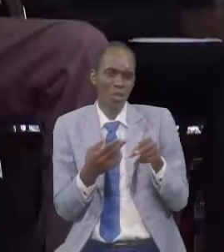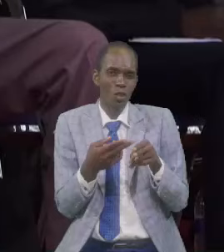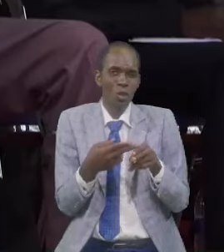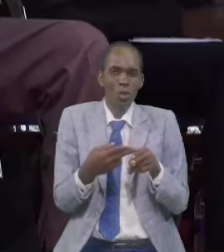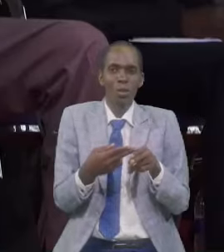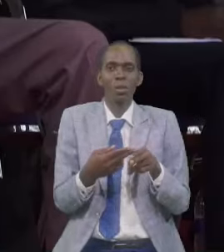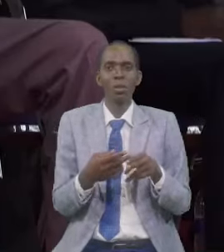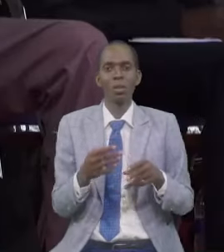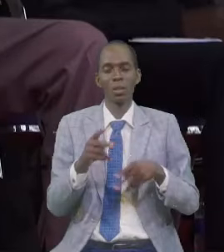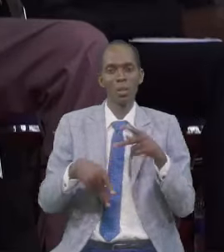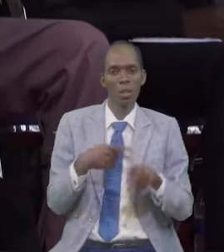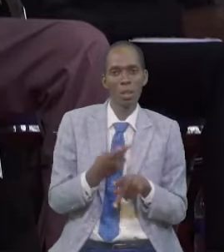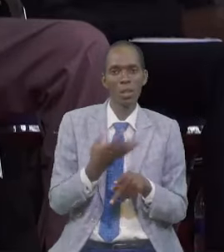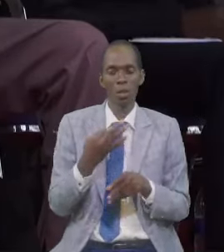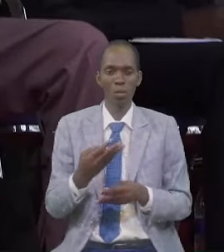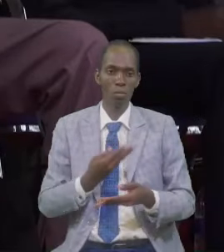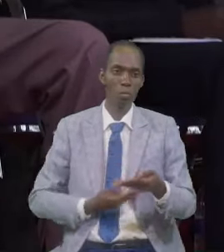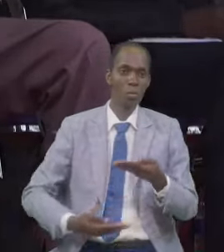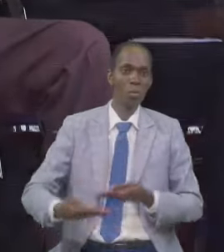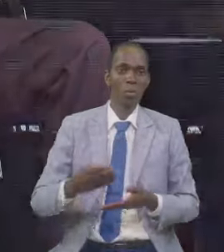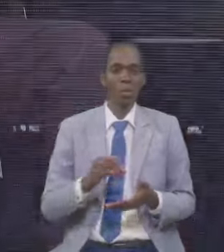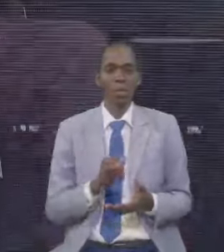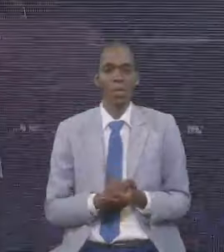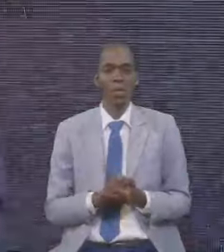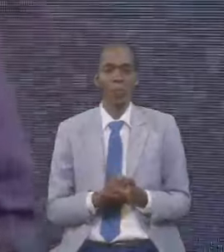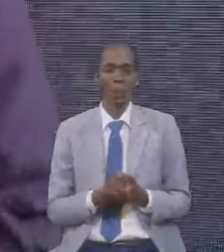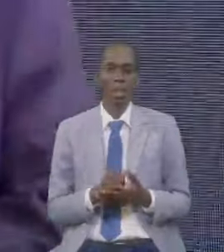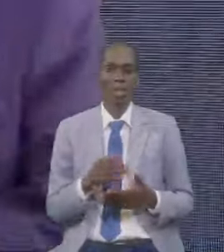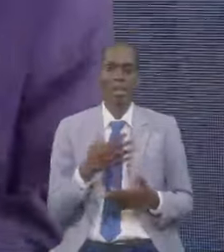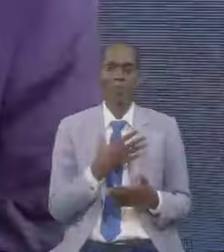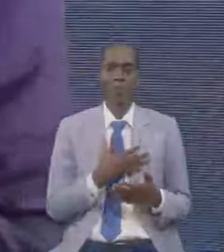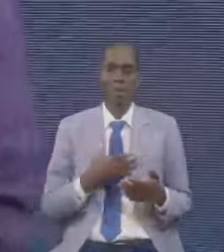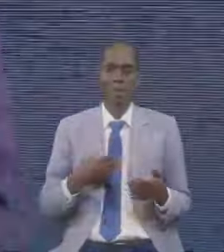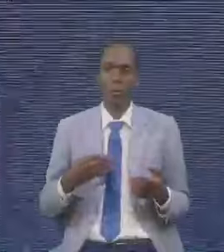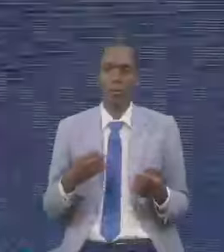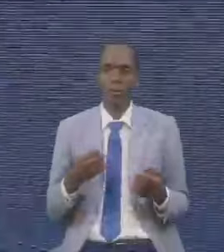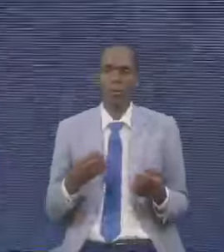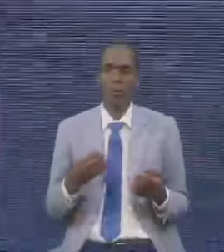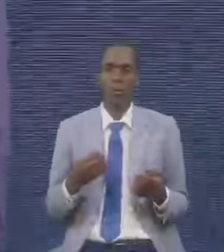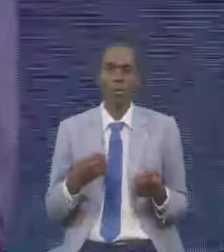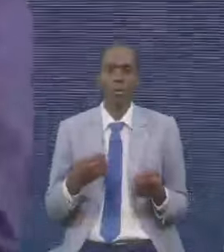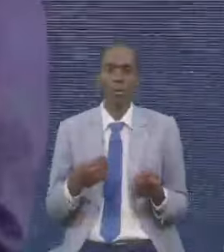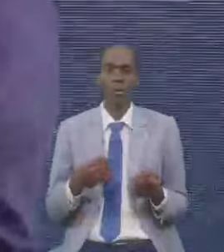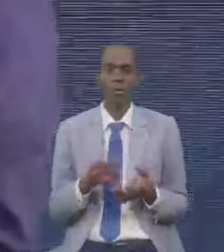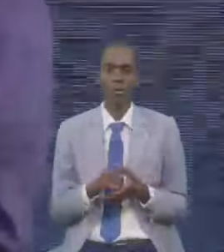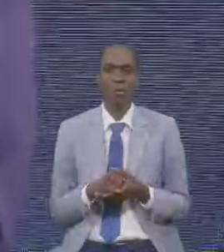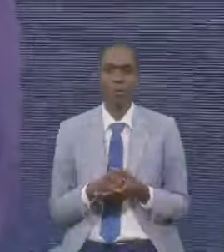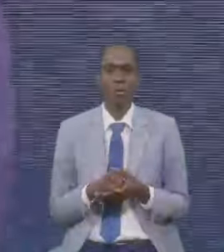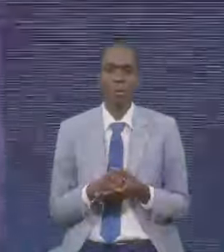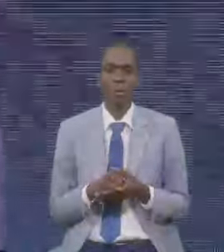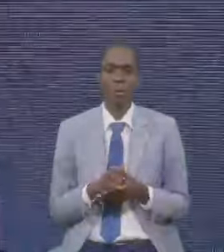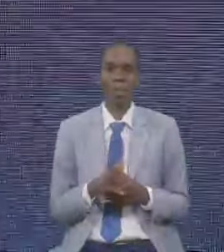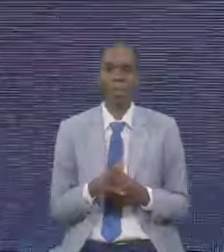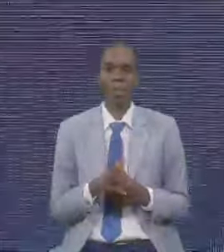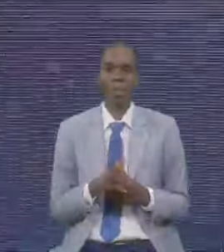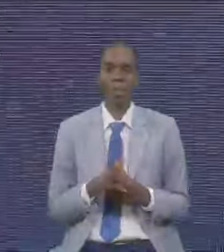It's just a minor deal, a minor temporary kind of transaction. తాత్కాలికమైన వాటితో శాశ్వతమైన జ్యేష్ఠ జన్మ హక్కును అతను అమ్మివేసుకోవాల్సి వచ్చింది. He found out. కనుక్కున్నాడు.